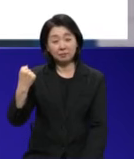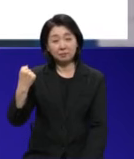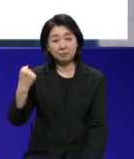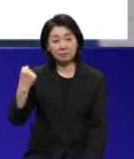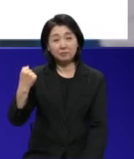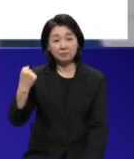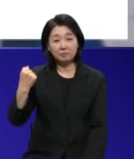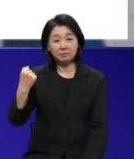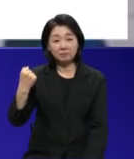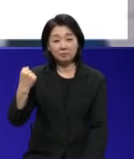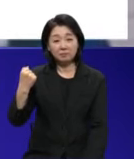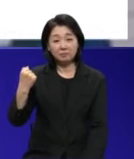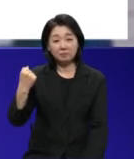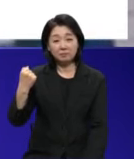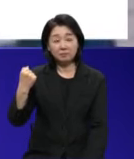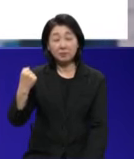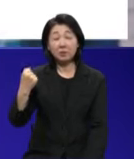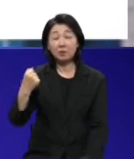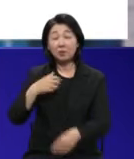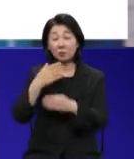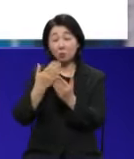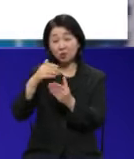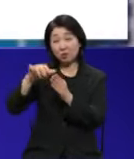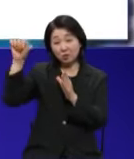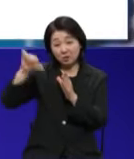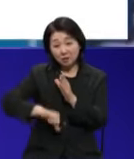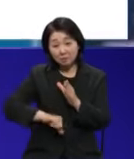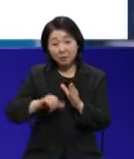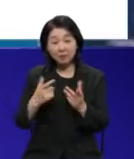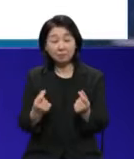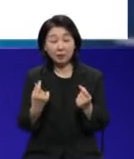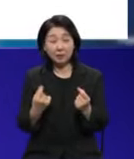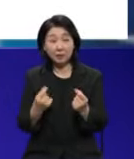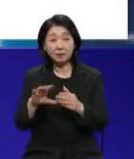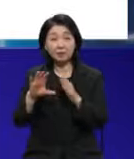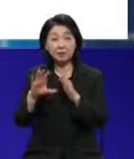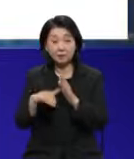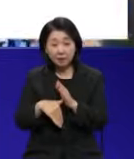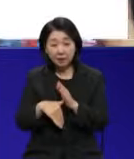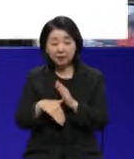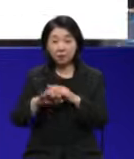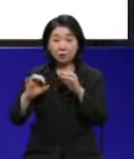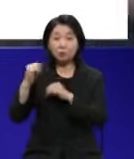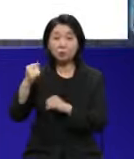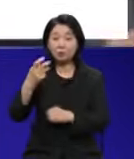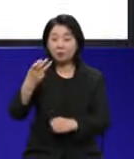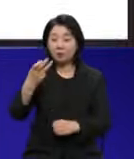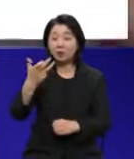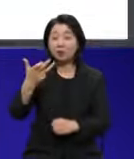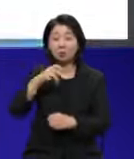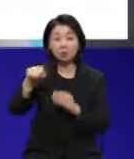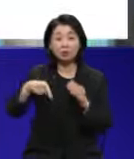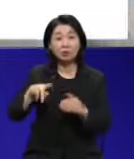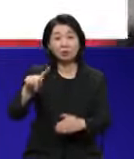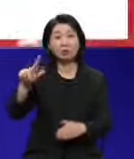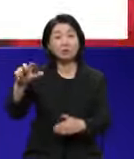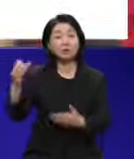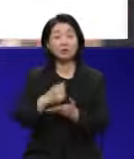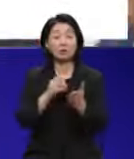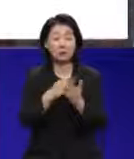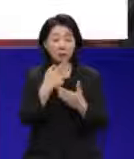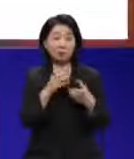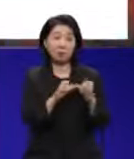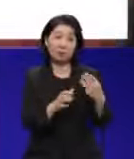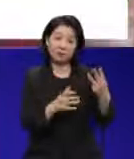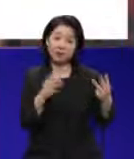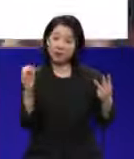좀 그 참한 참패한 상황이었지만 당시에도 국민의 임미 18석 가운데 15석을 가져갔고 민주당은 한